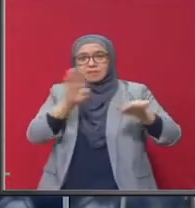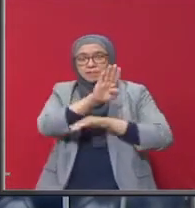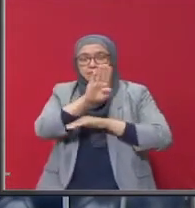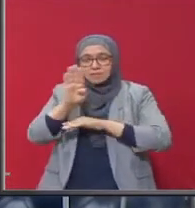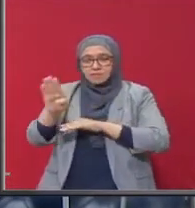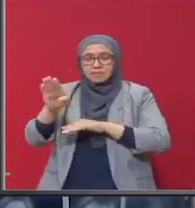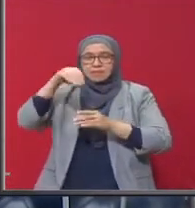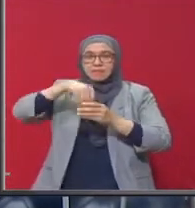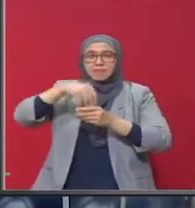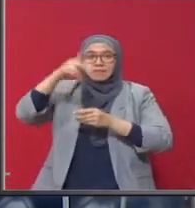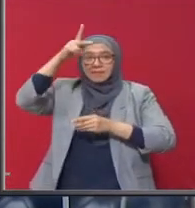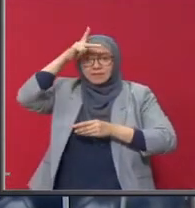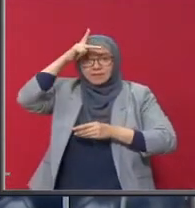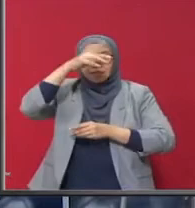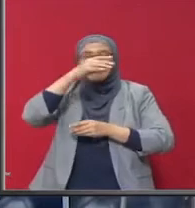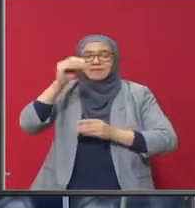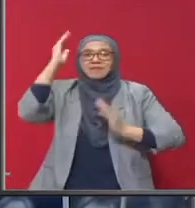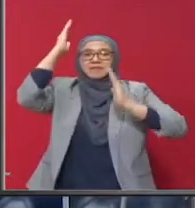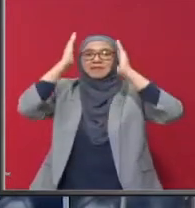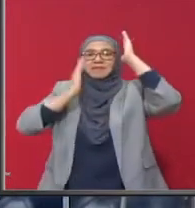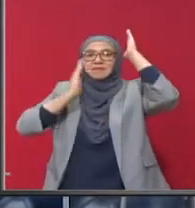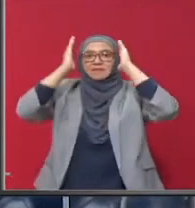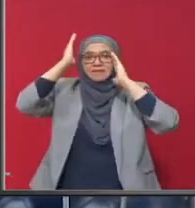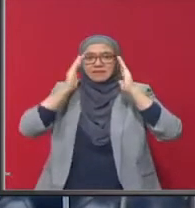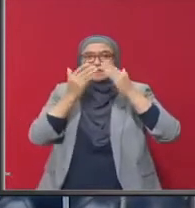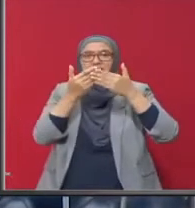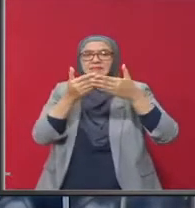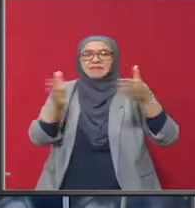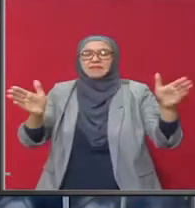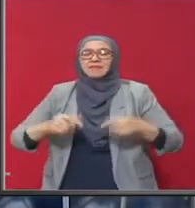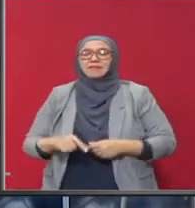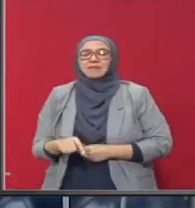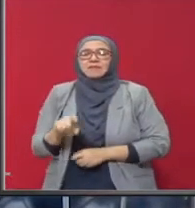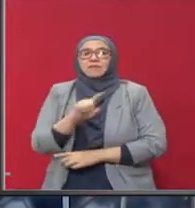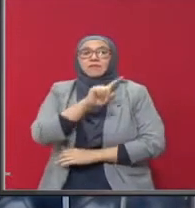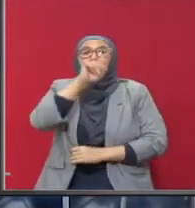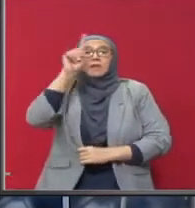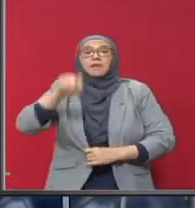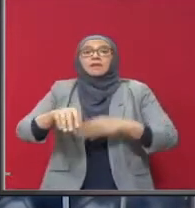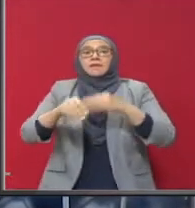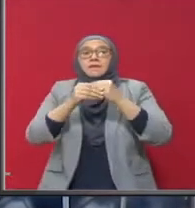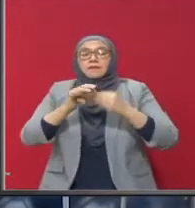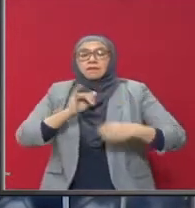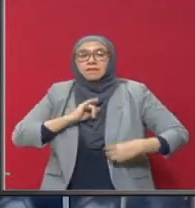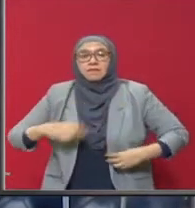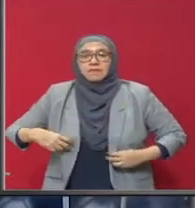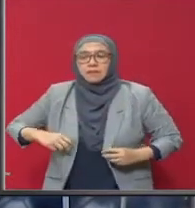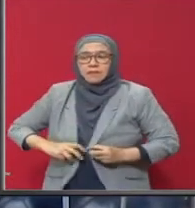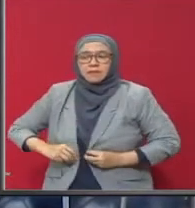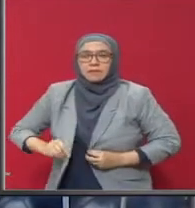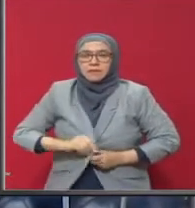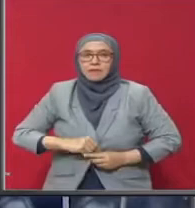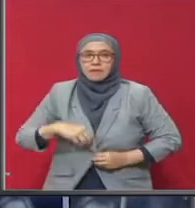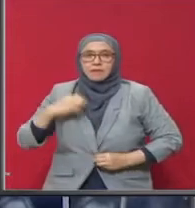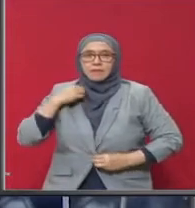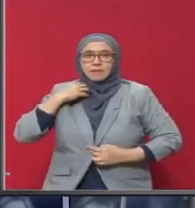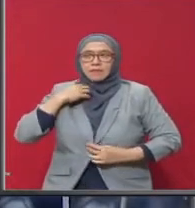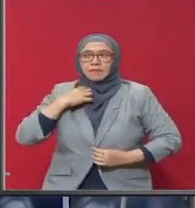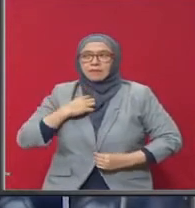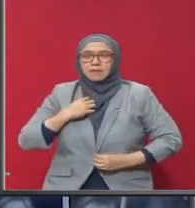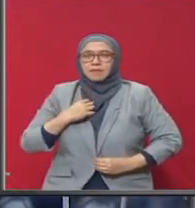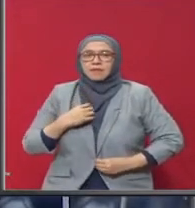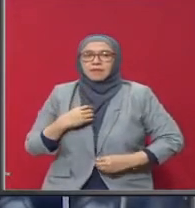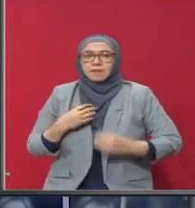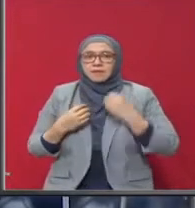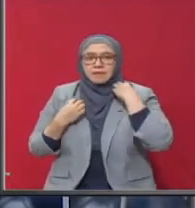dan dimension jago umum eh soalan tambahan daripada saya itulah berkenaan dengan drastic